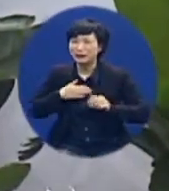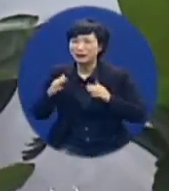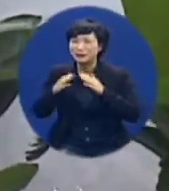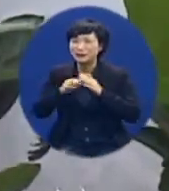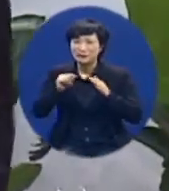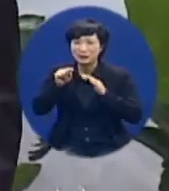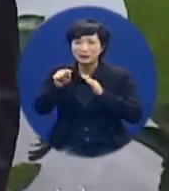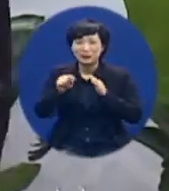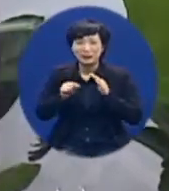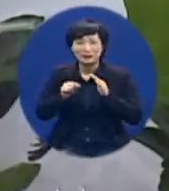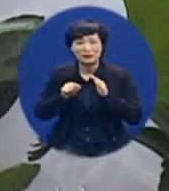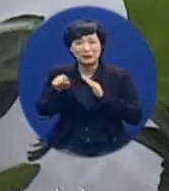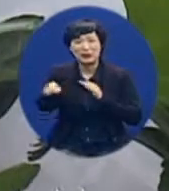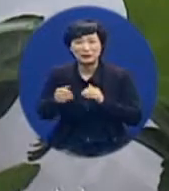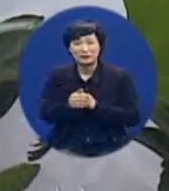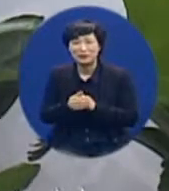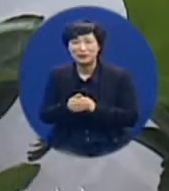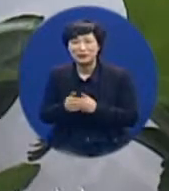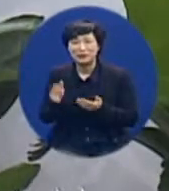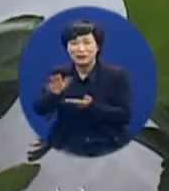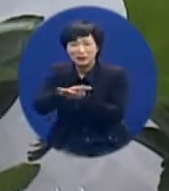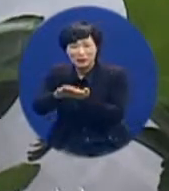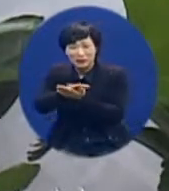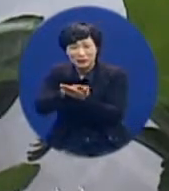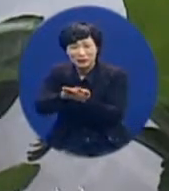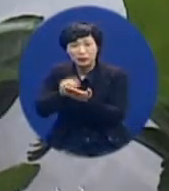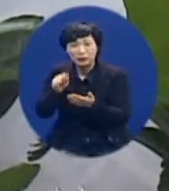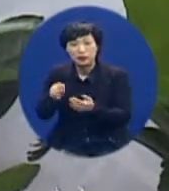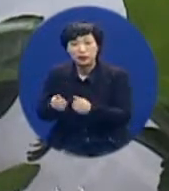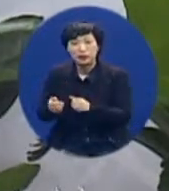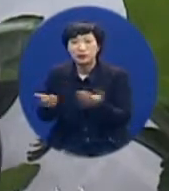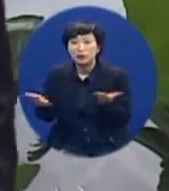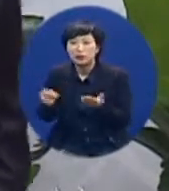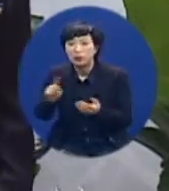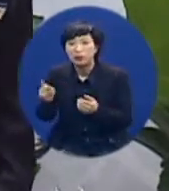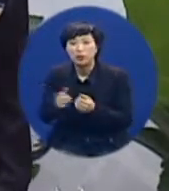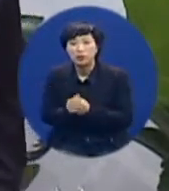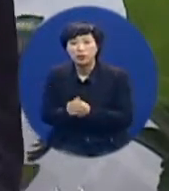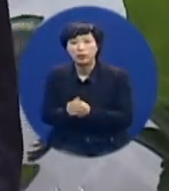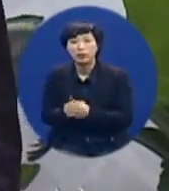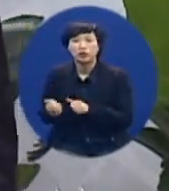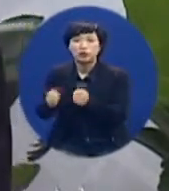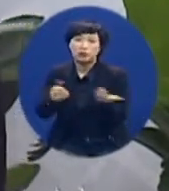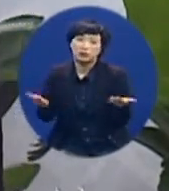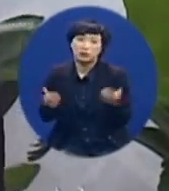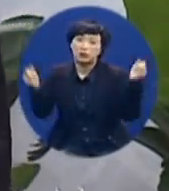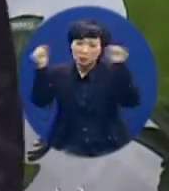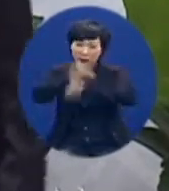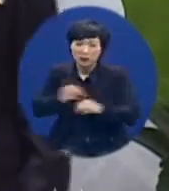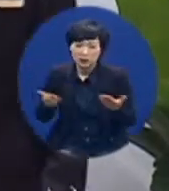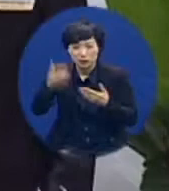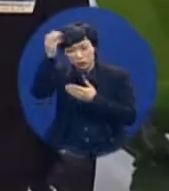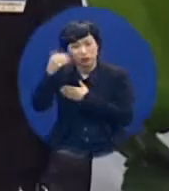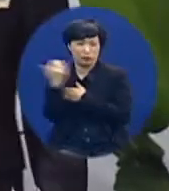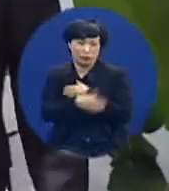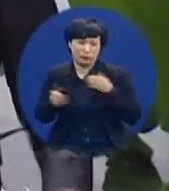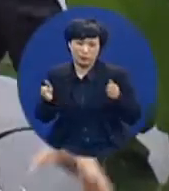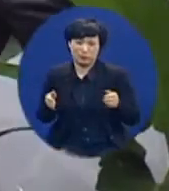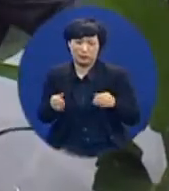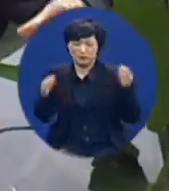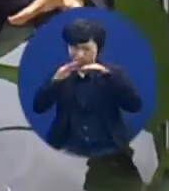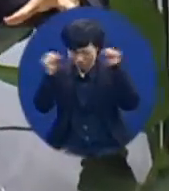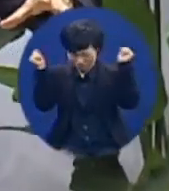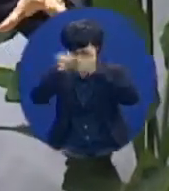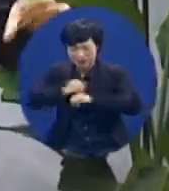짓이 But on Christmas Day, it seemed to be all right for them to be home late. 영육간에 망칠지만 They are crazy for the